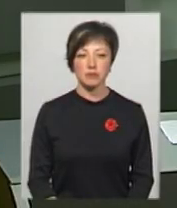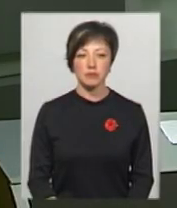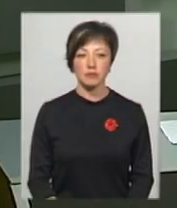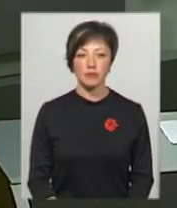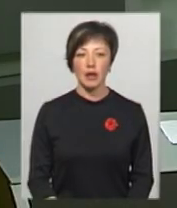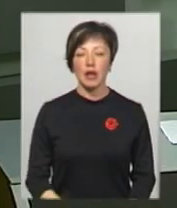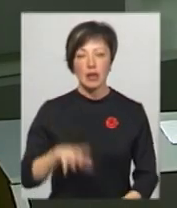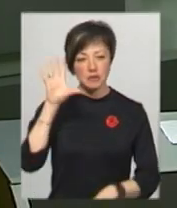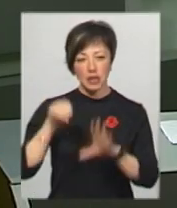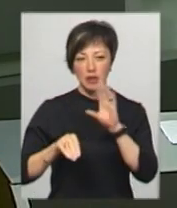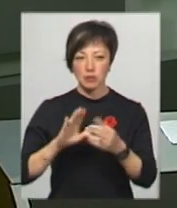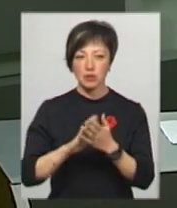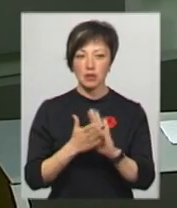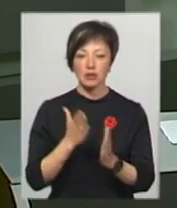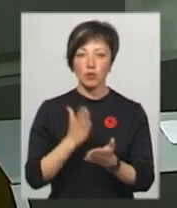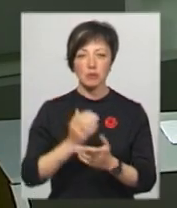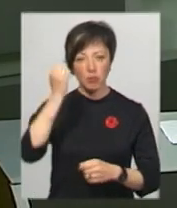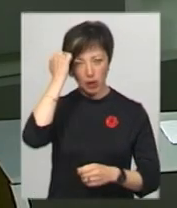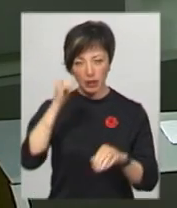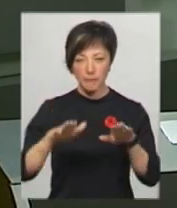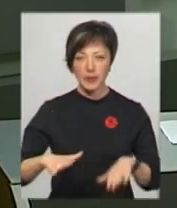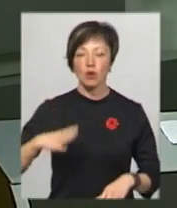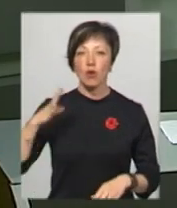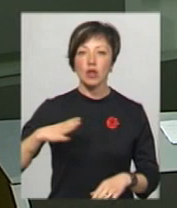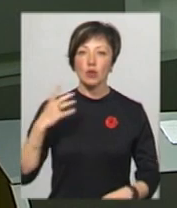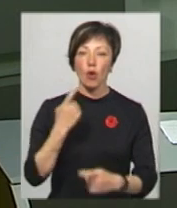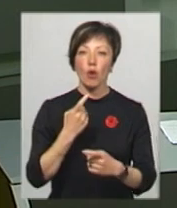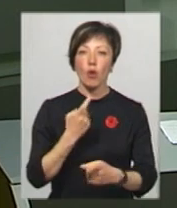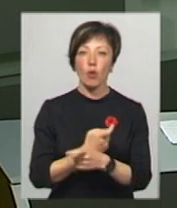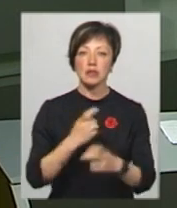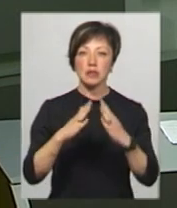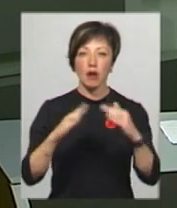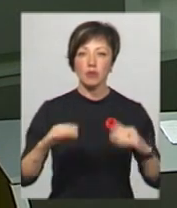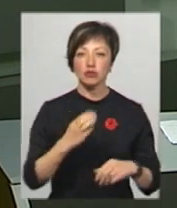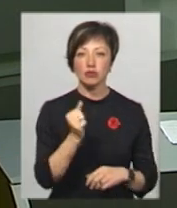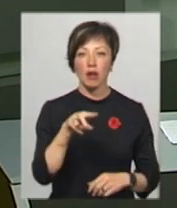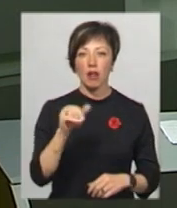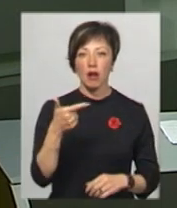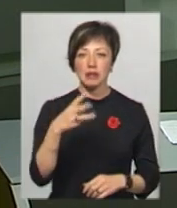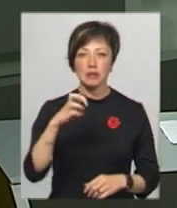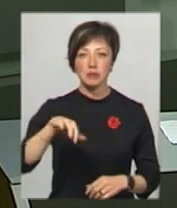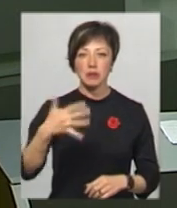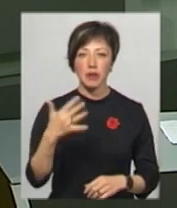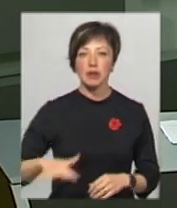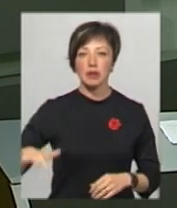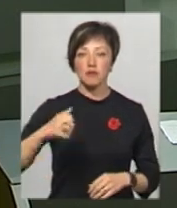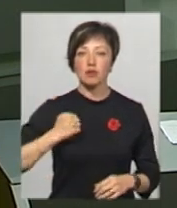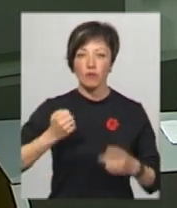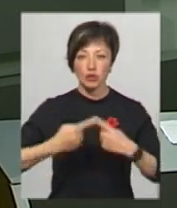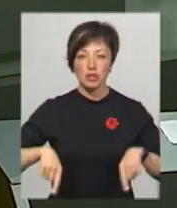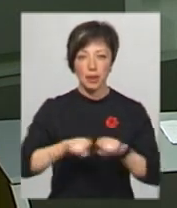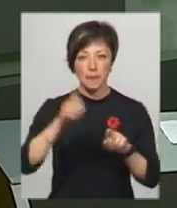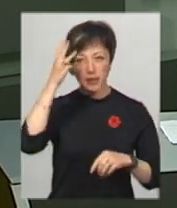У занедбаному стані знаходиться меморіал на місці колишнього концтабору «Шталах-355», що на території військової